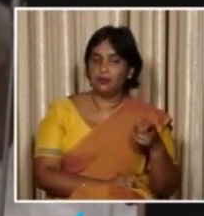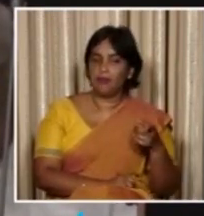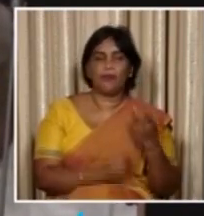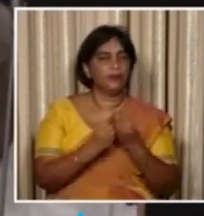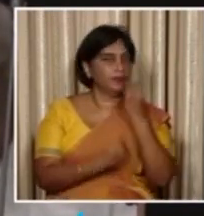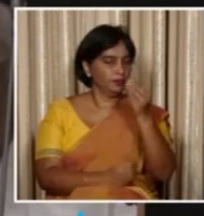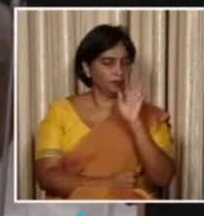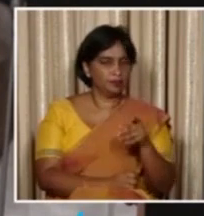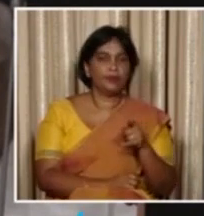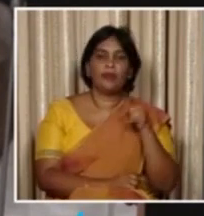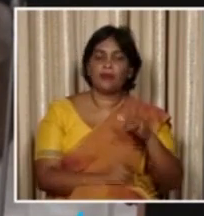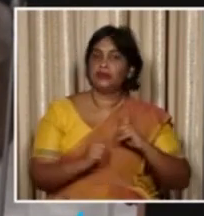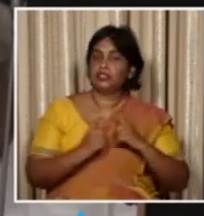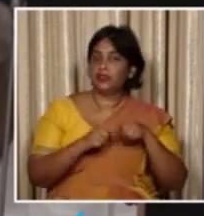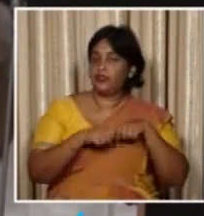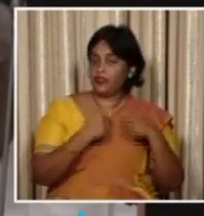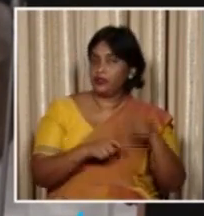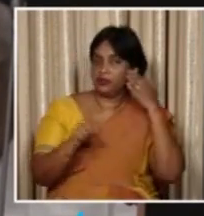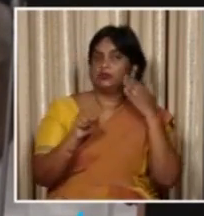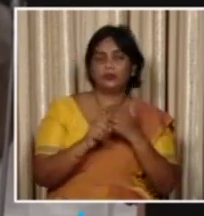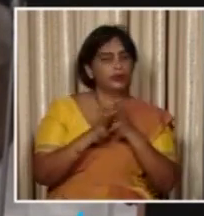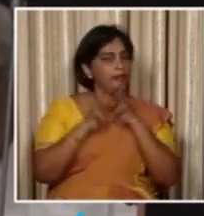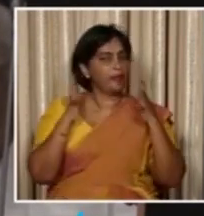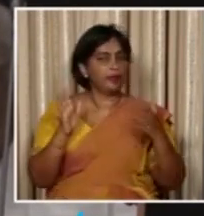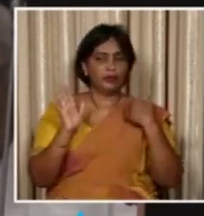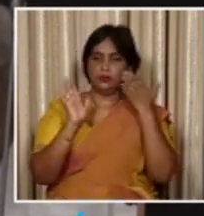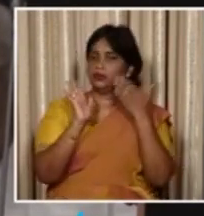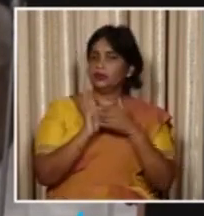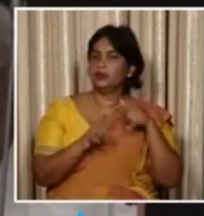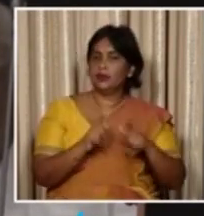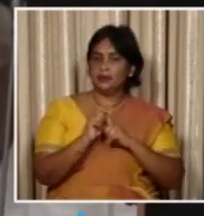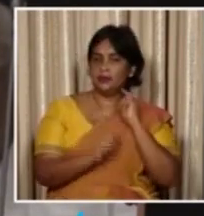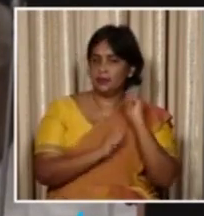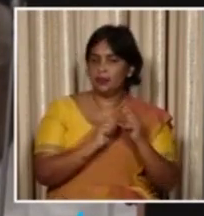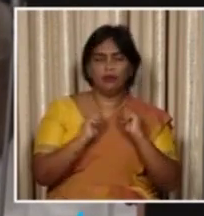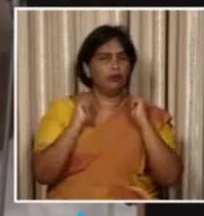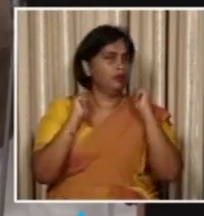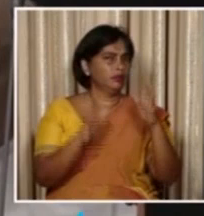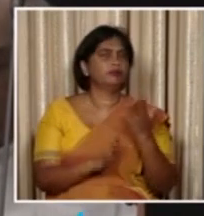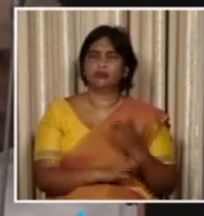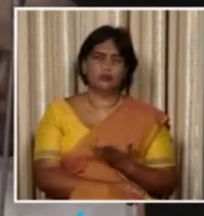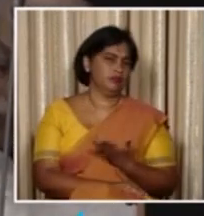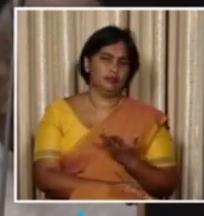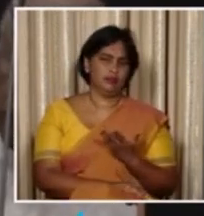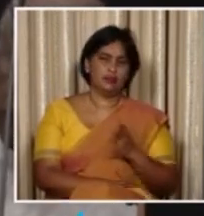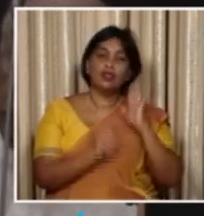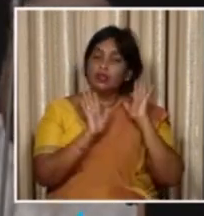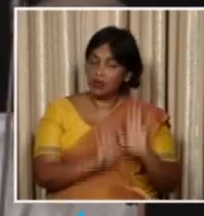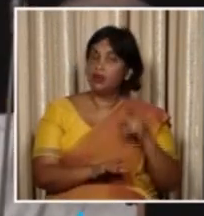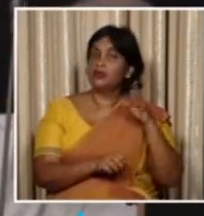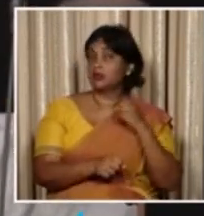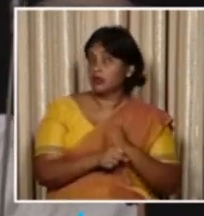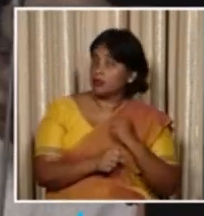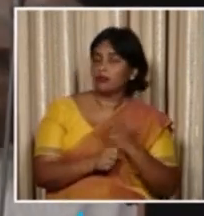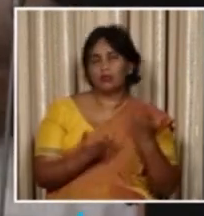ලබා දුන්නා. ජීවන වියදම් පිළිබඳ පුළුල්ව බලන විට මෙම දීමනා ප්‍රමාණවත් වන්නේ නැහැ. නමුත් රජයට දැරිය